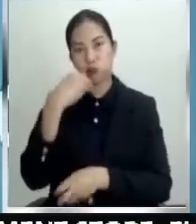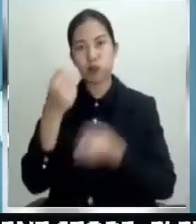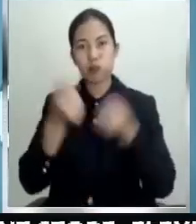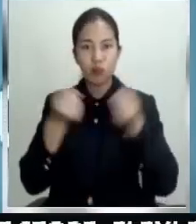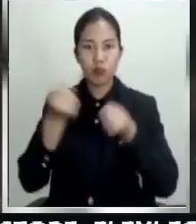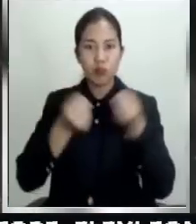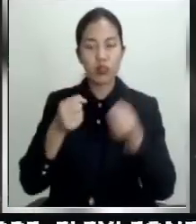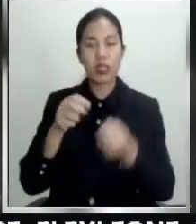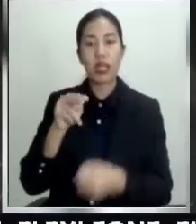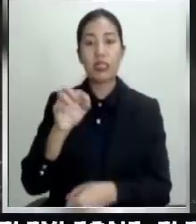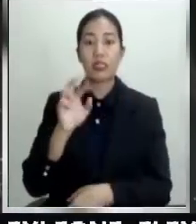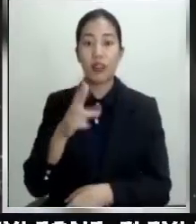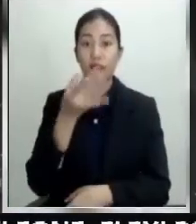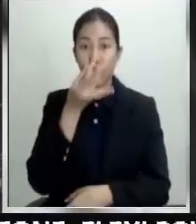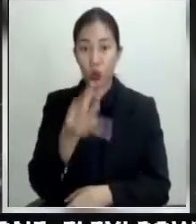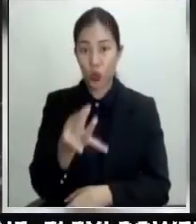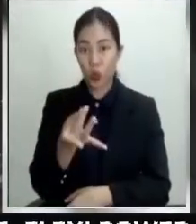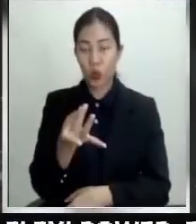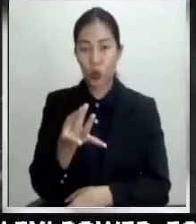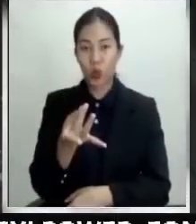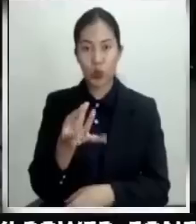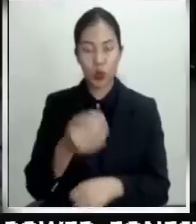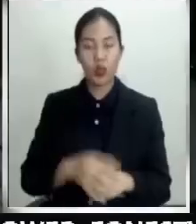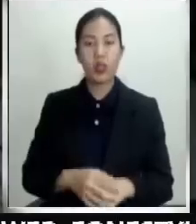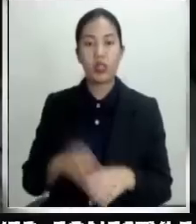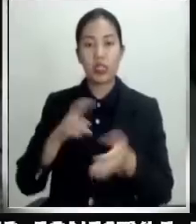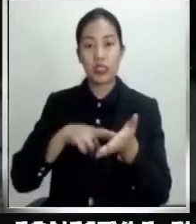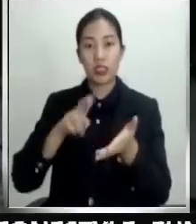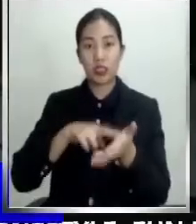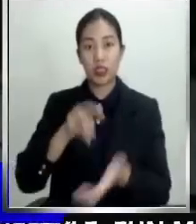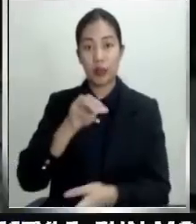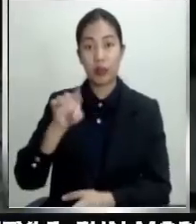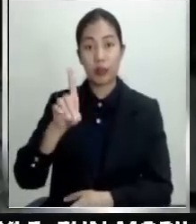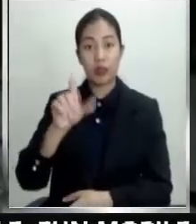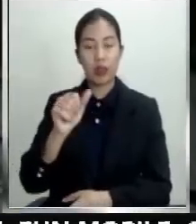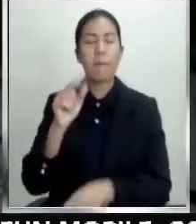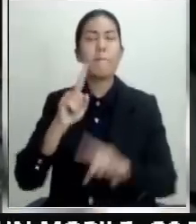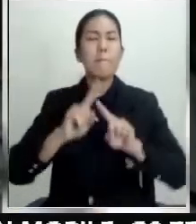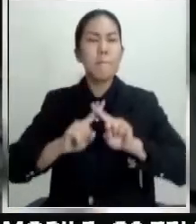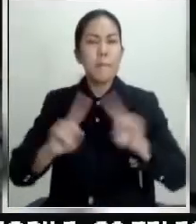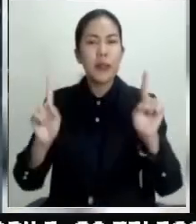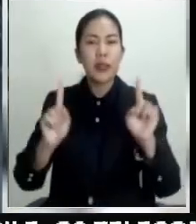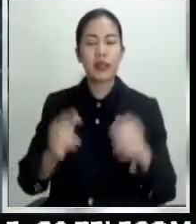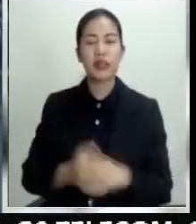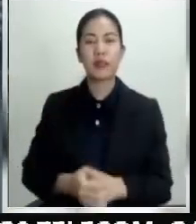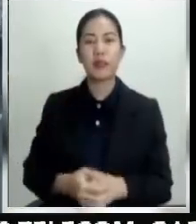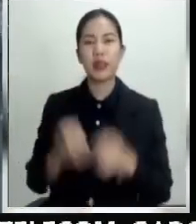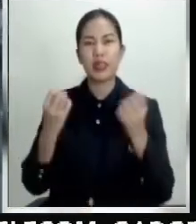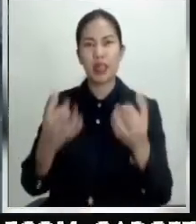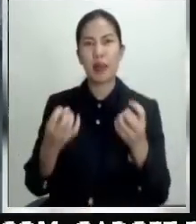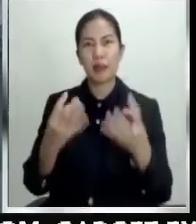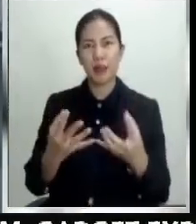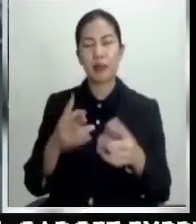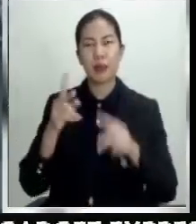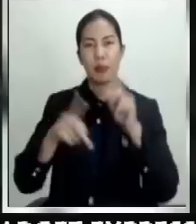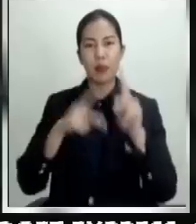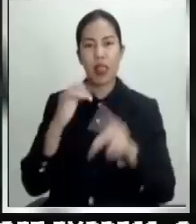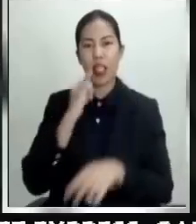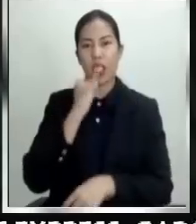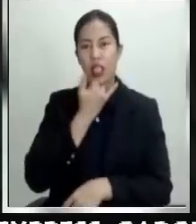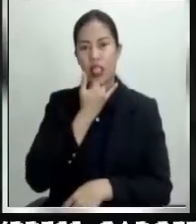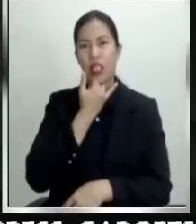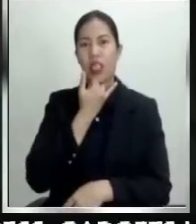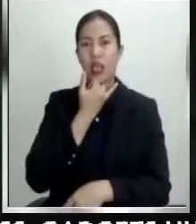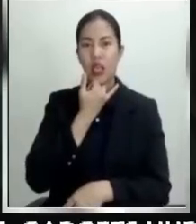dahil nakatulog base sa datos ng MMDA, bagamat marami ang human error kung saan nakapailalim ang mga ganyan. Sa